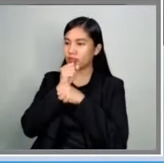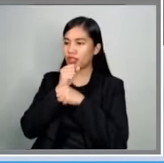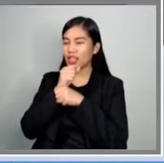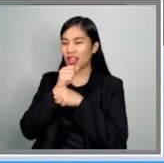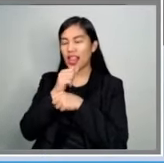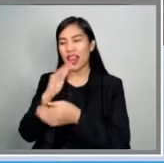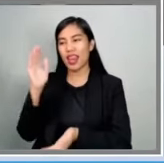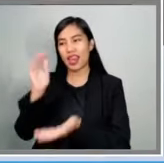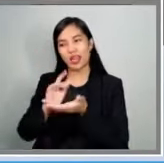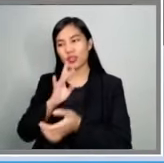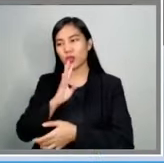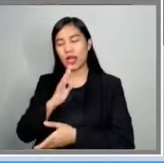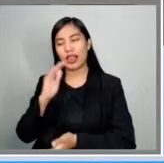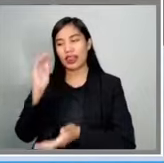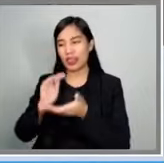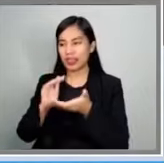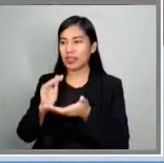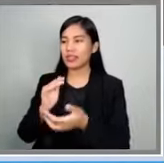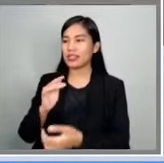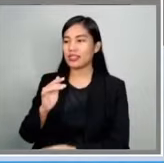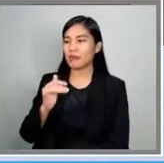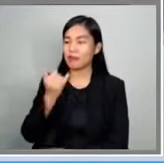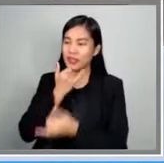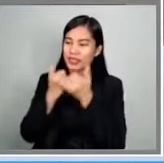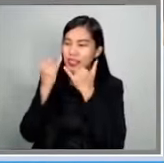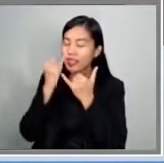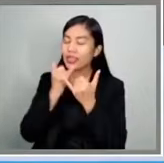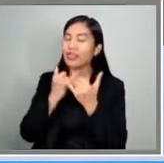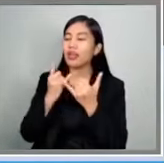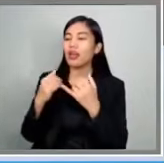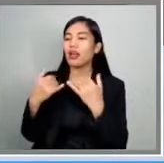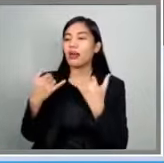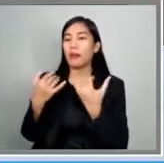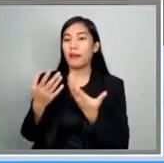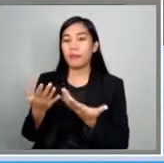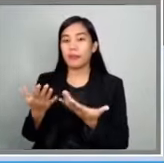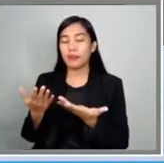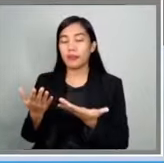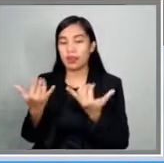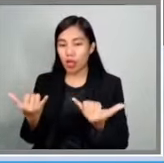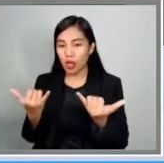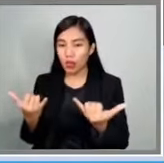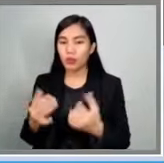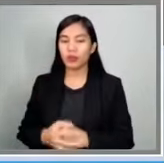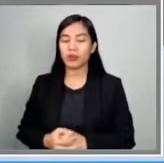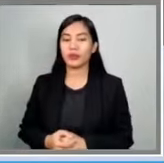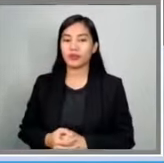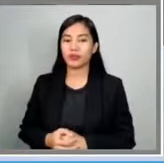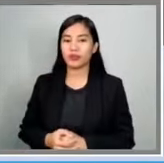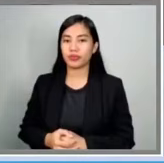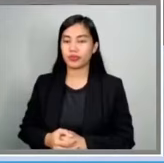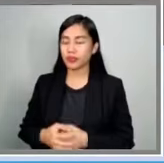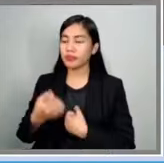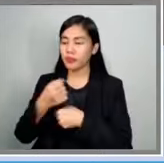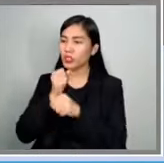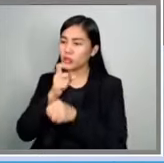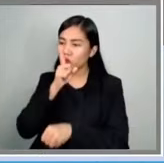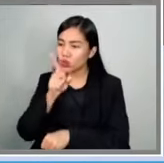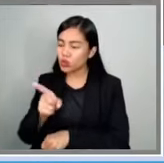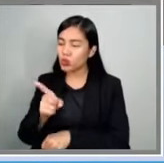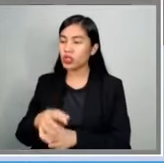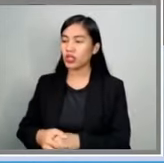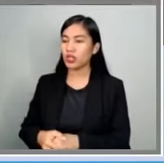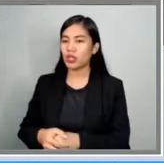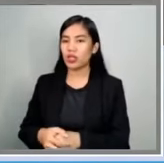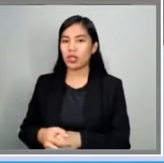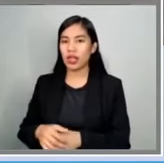So and before every episode talaga, I write it out. I make sure na I'm not, stepping on anyone or hurting